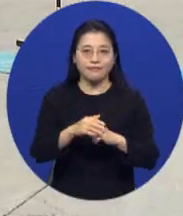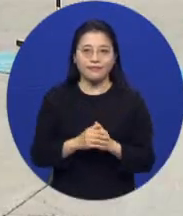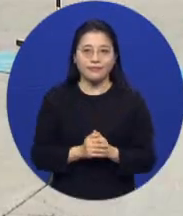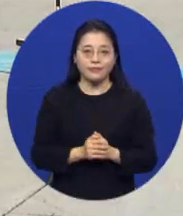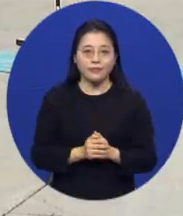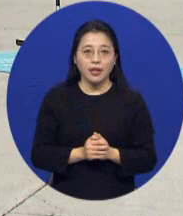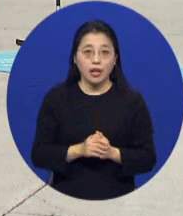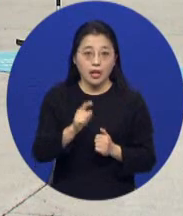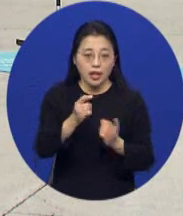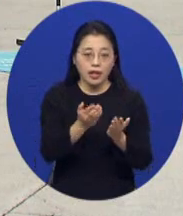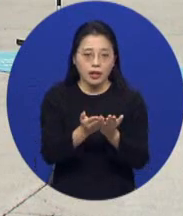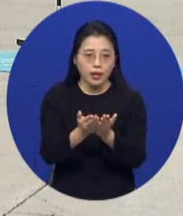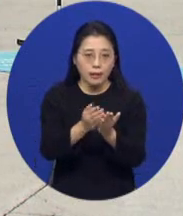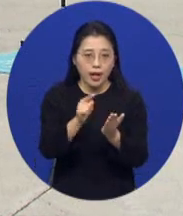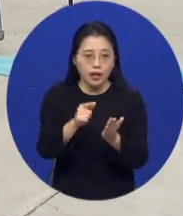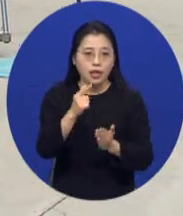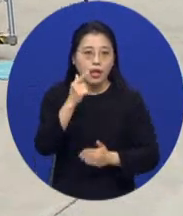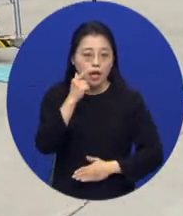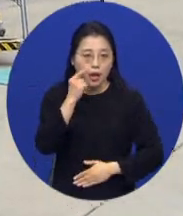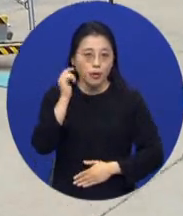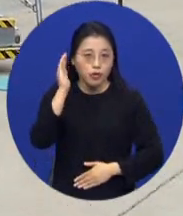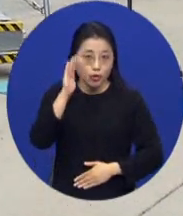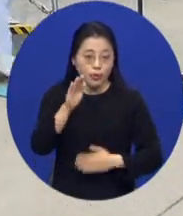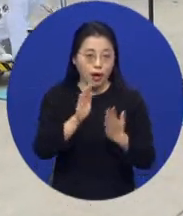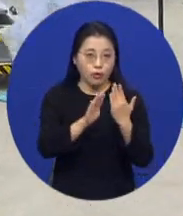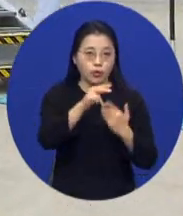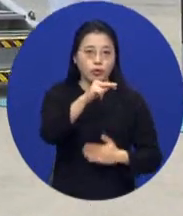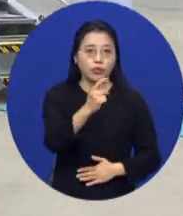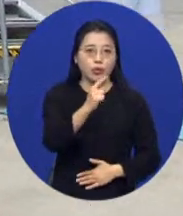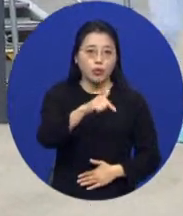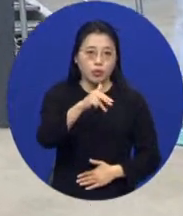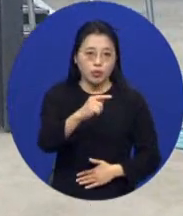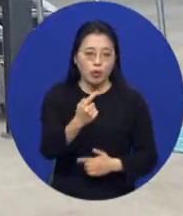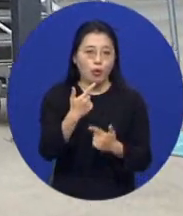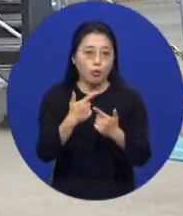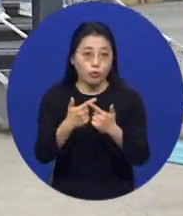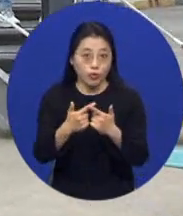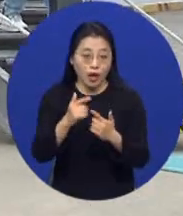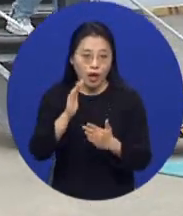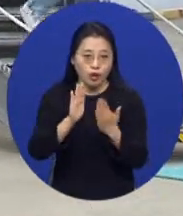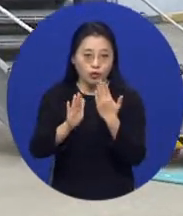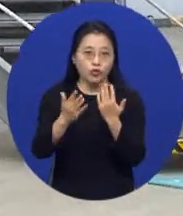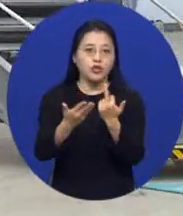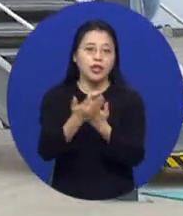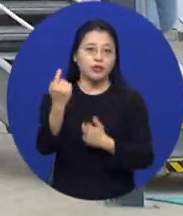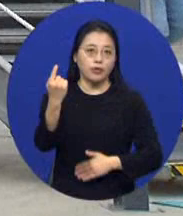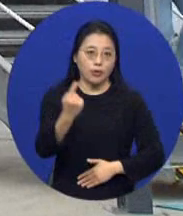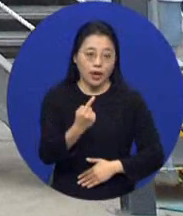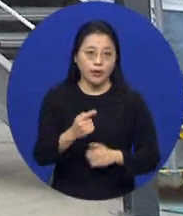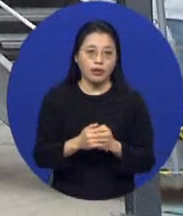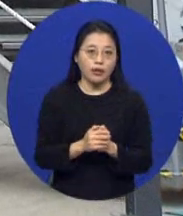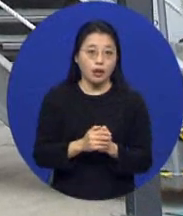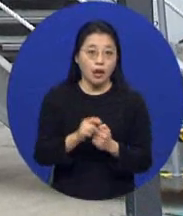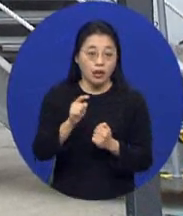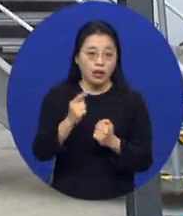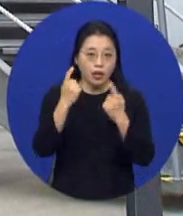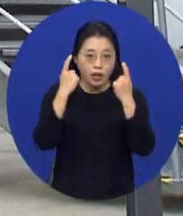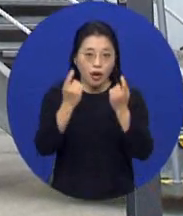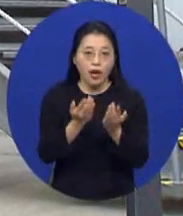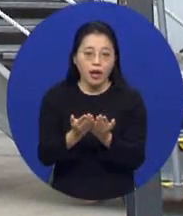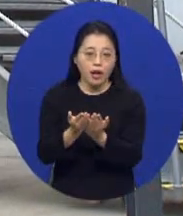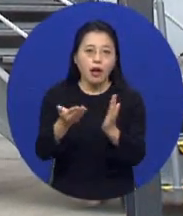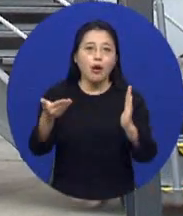아마데우는 일본 니가타항을 출발해 속초와 부산을 거쳐 제주에 왔는데요 크루즈 여객선이 제주항에 도착한